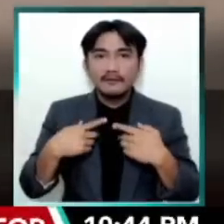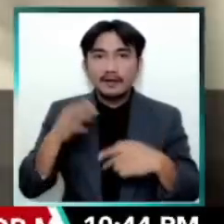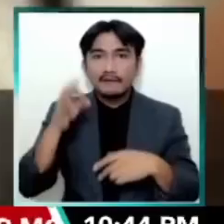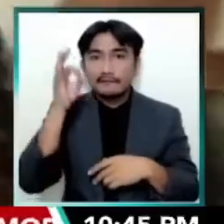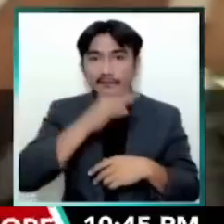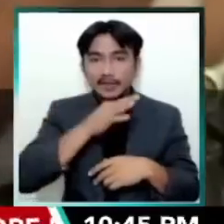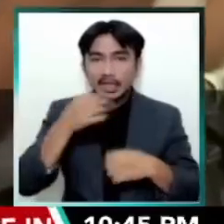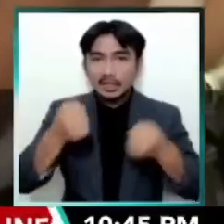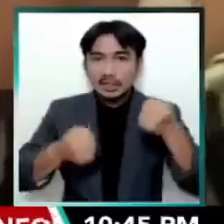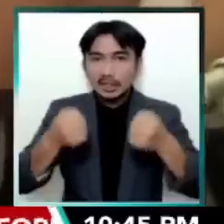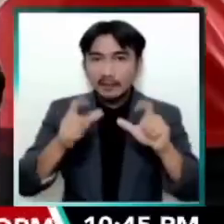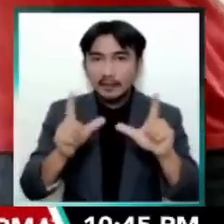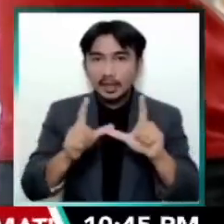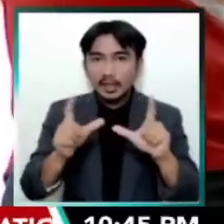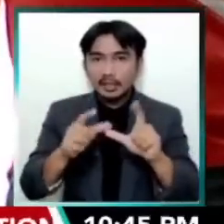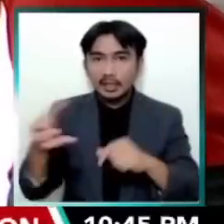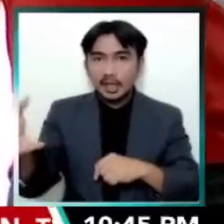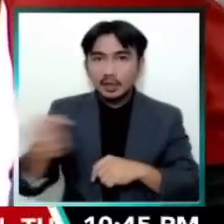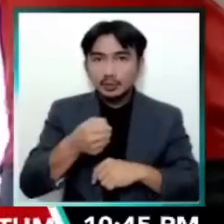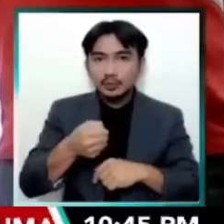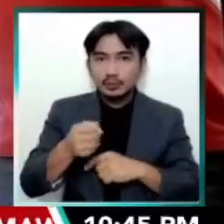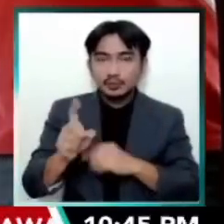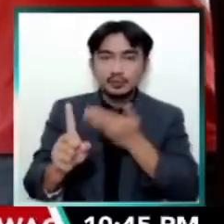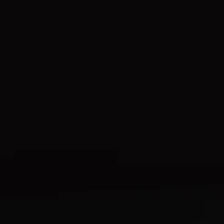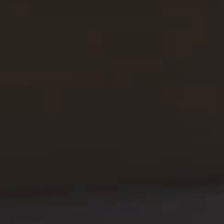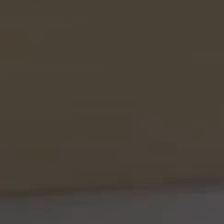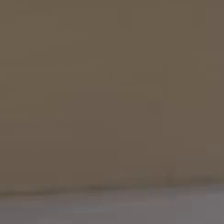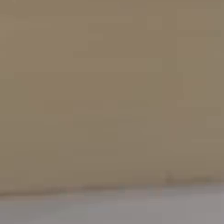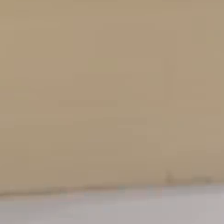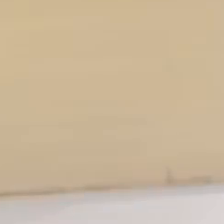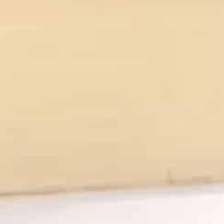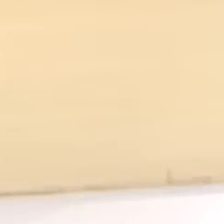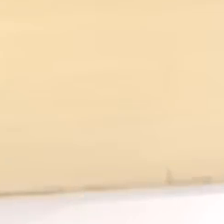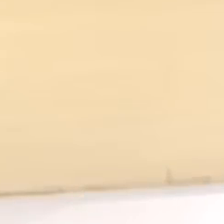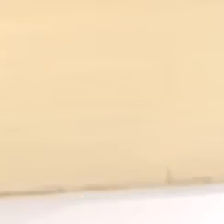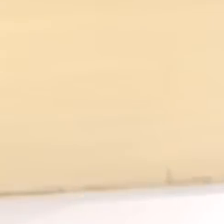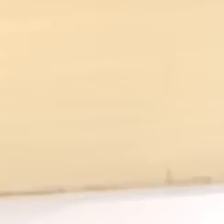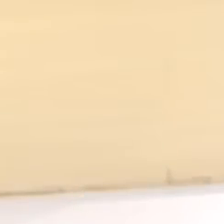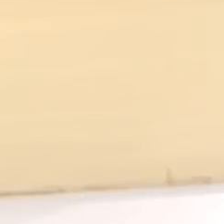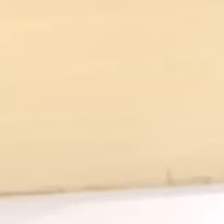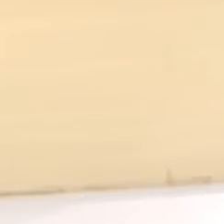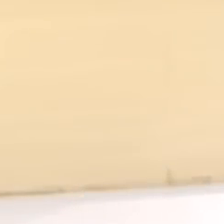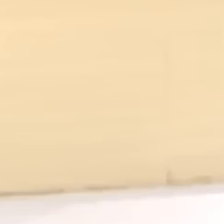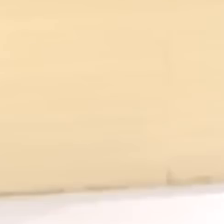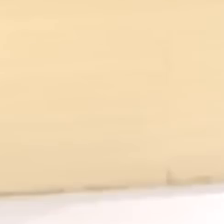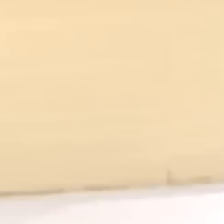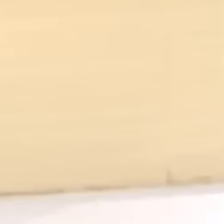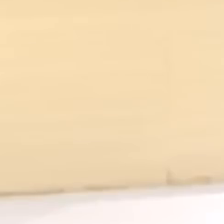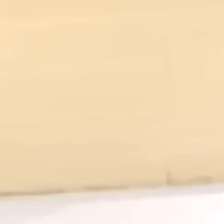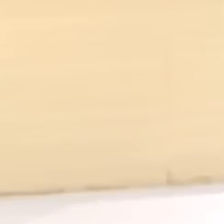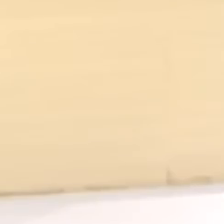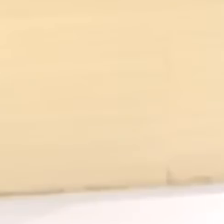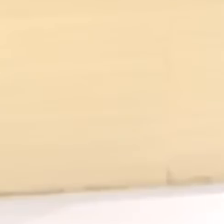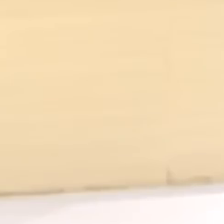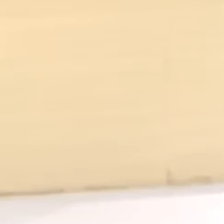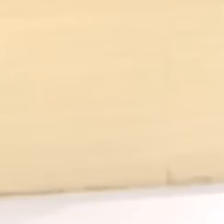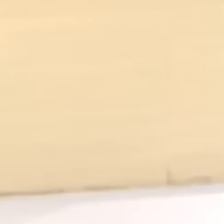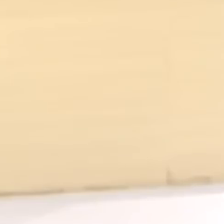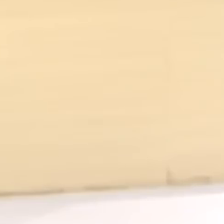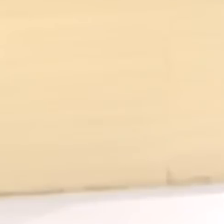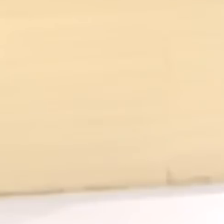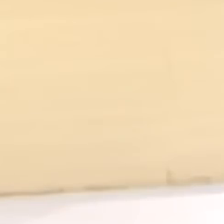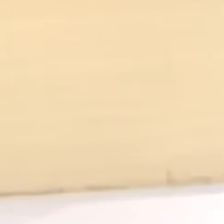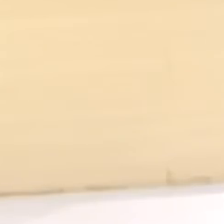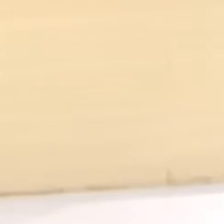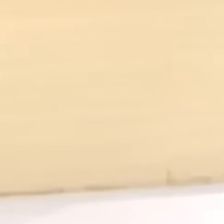kanya. Chino Gaston, Joseph Morong, GMA News. Huwag magpahuli sa mga balitang dapat niyong malaman. Maaring